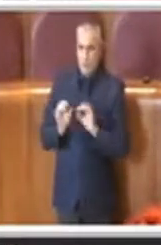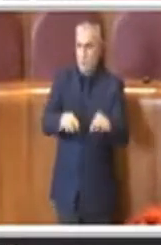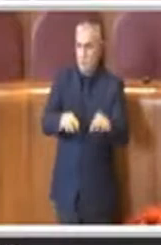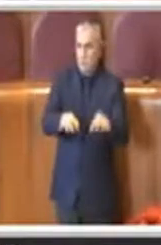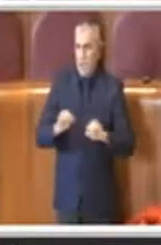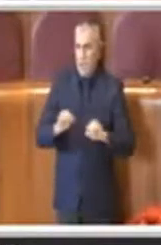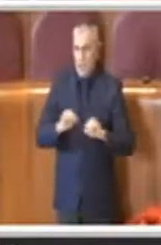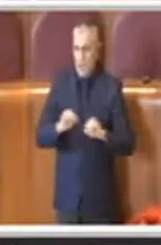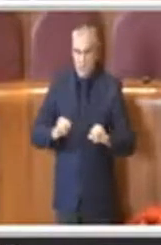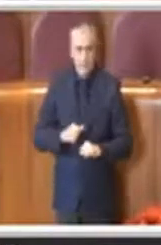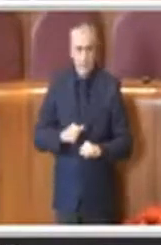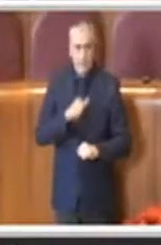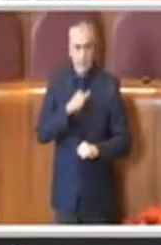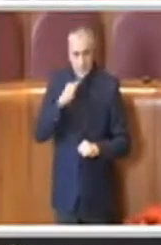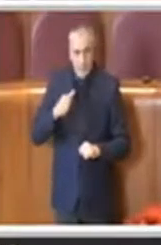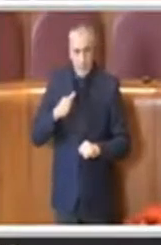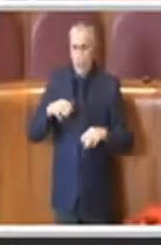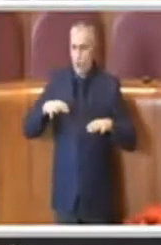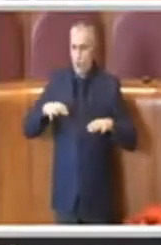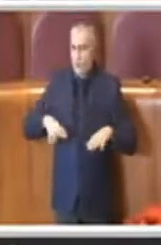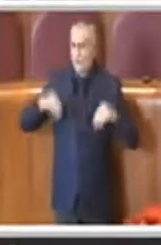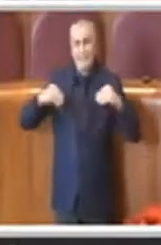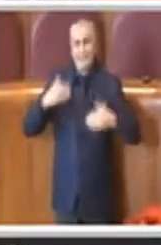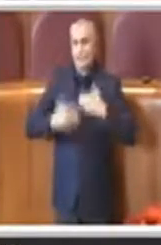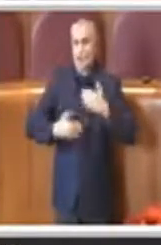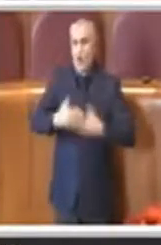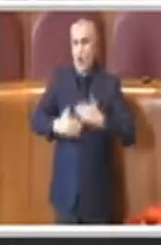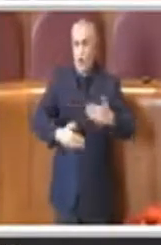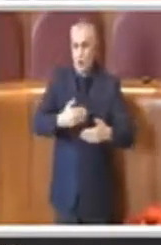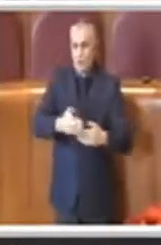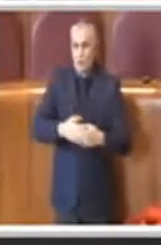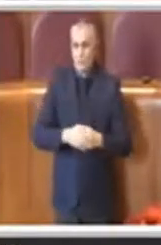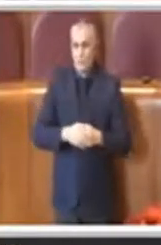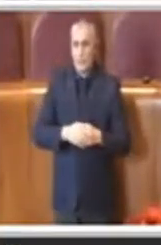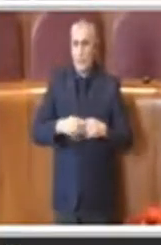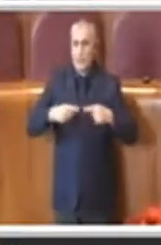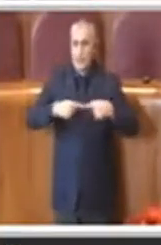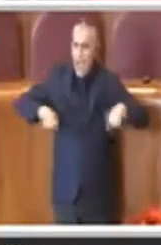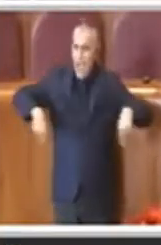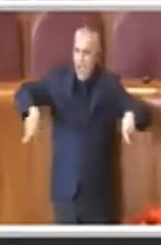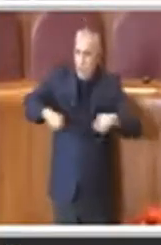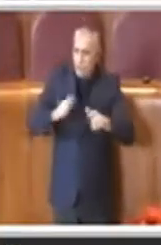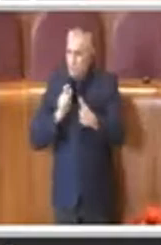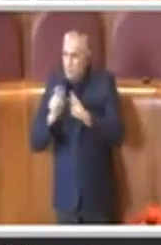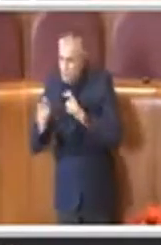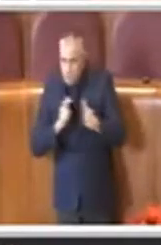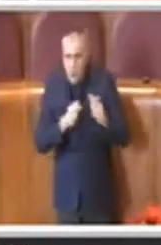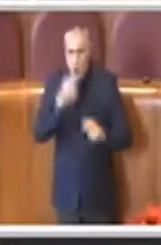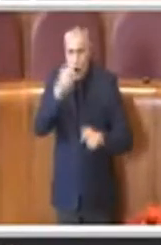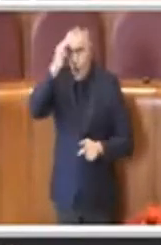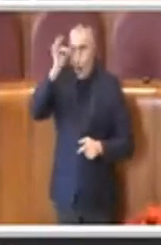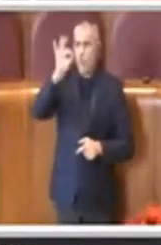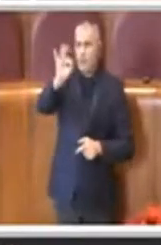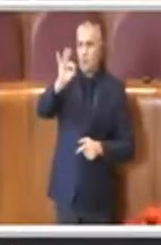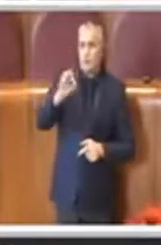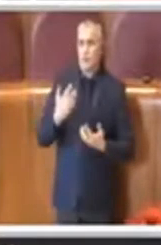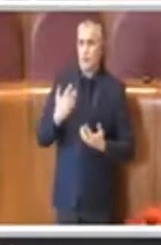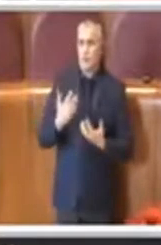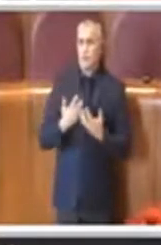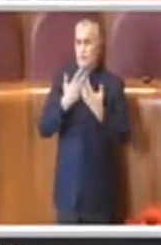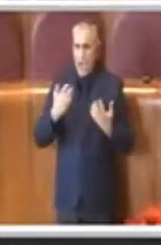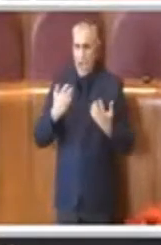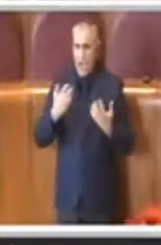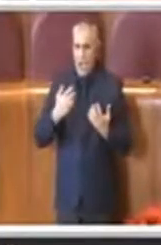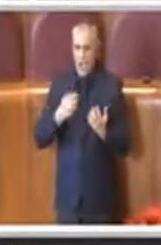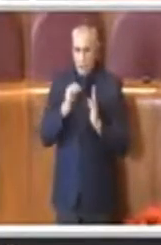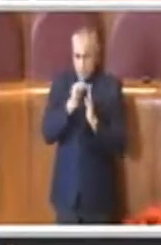da costruire, quindi la finalità del tavolo era proprio quella di individuare le procedure chiare e di distribuire le competenze